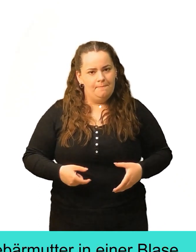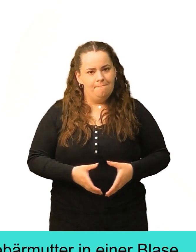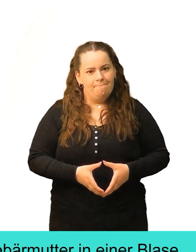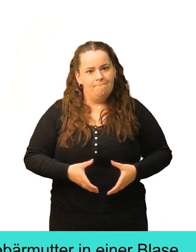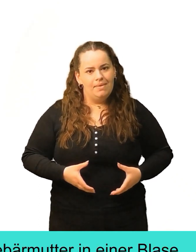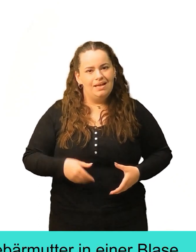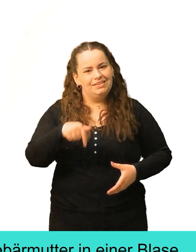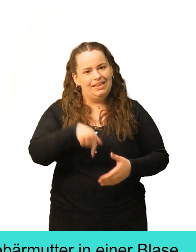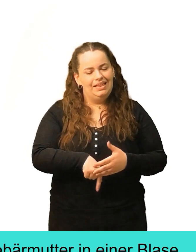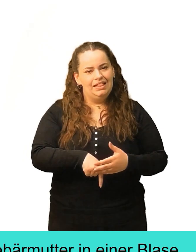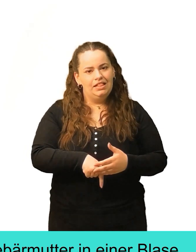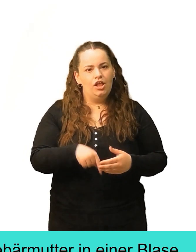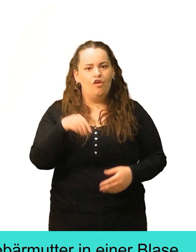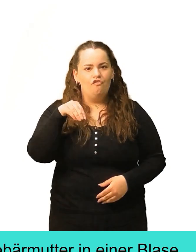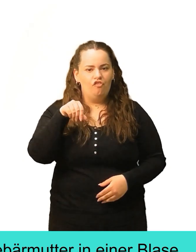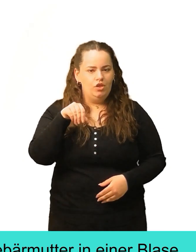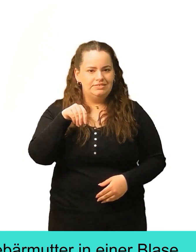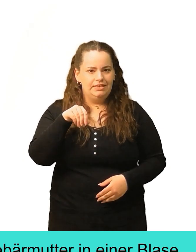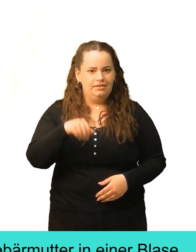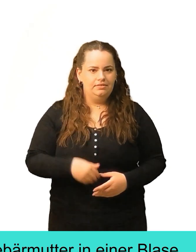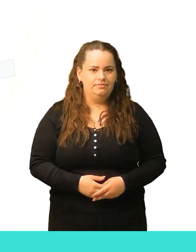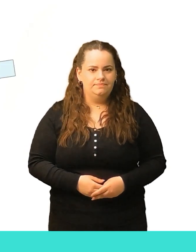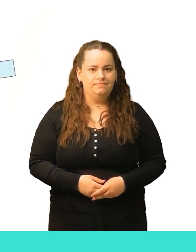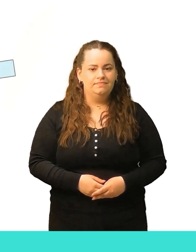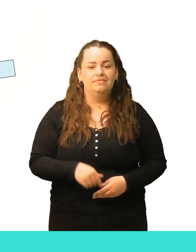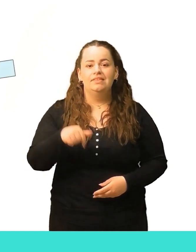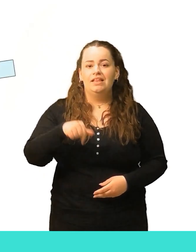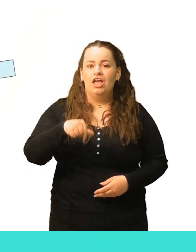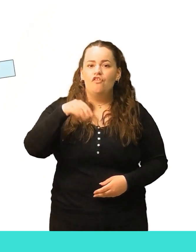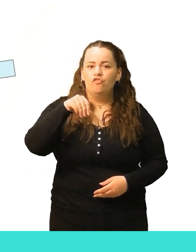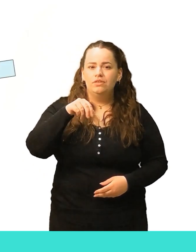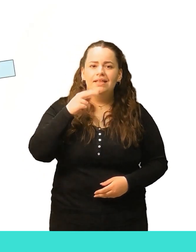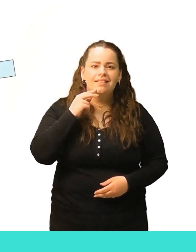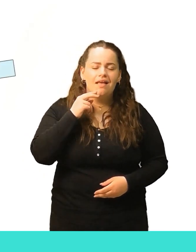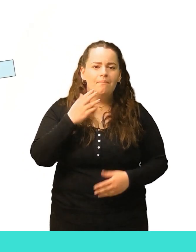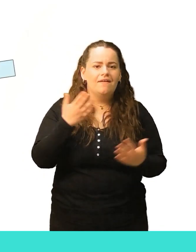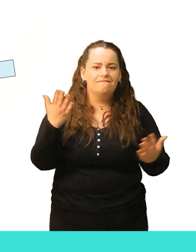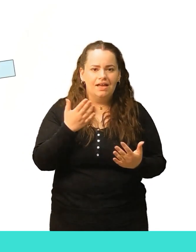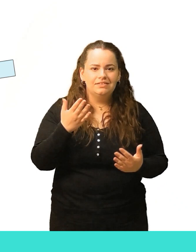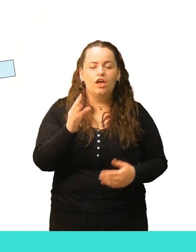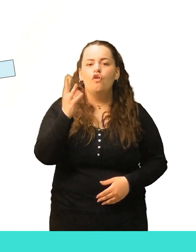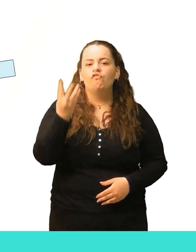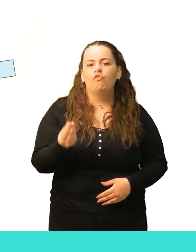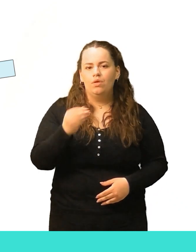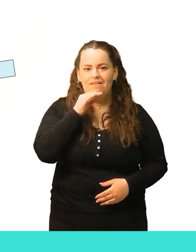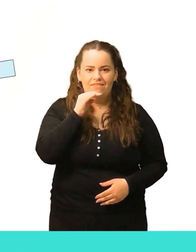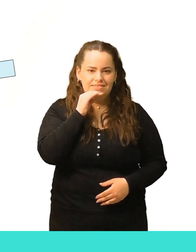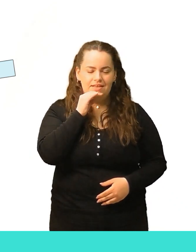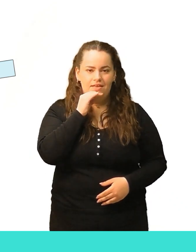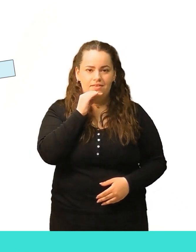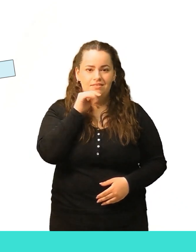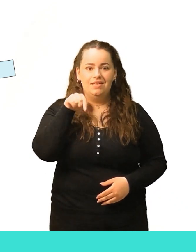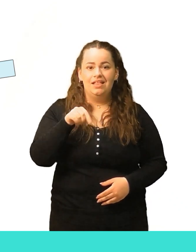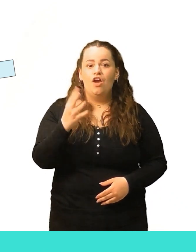in einer Blase, die mit einer Flüssigkeit gefüllt ist. Diese Flüssigkeit heißt Fruchtwasser.